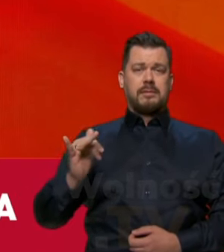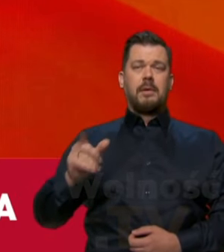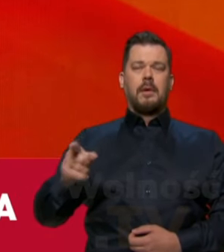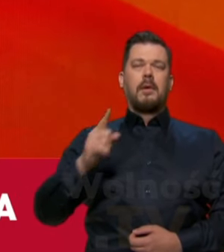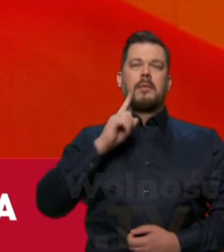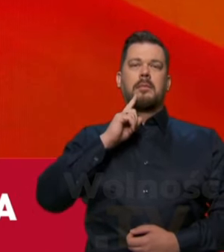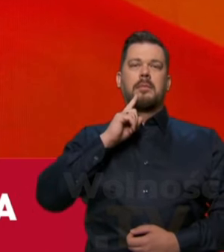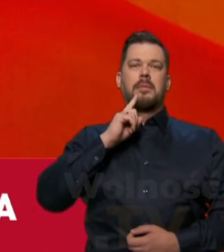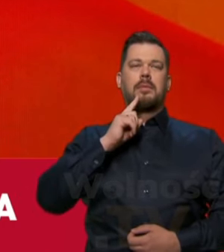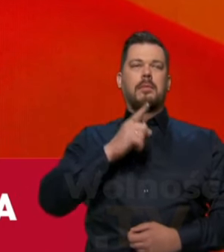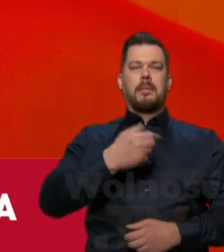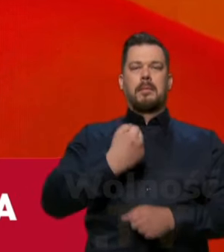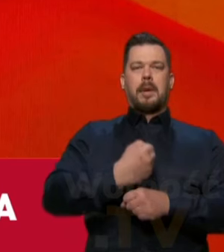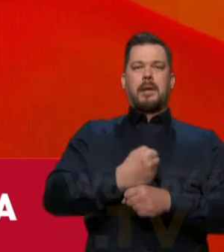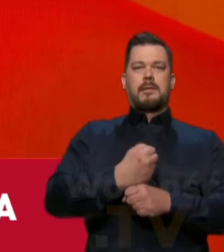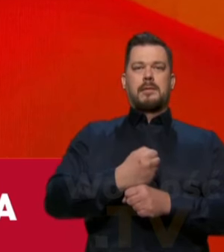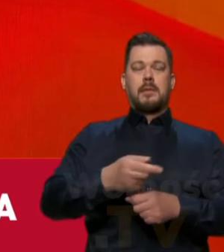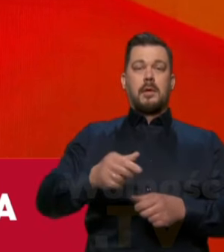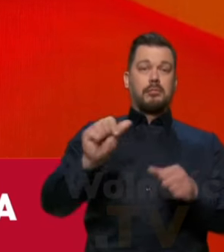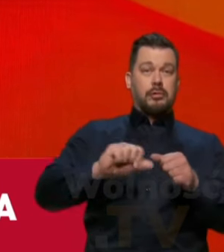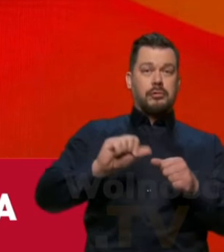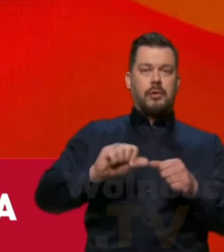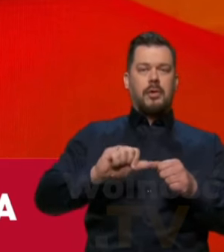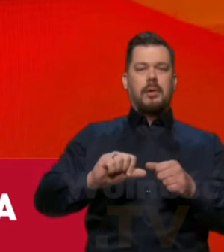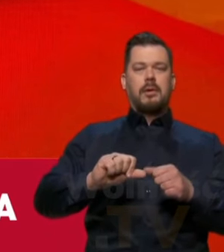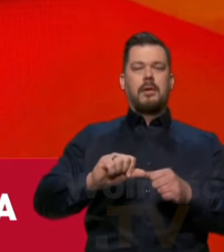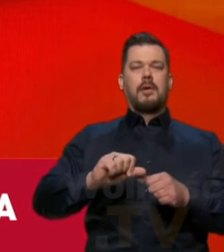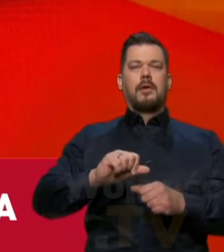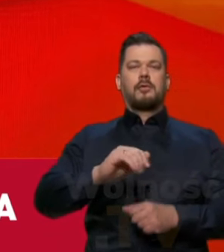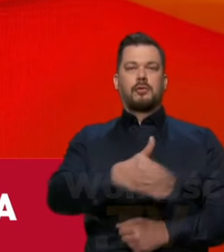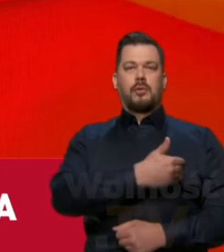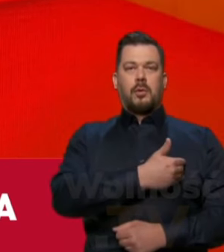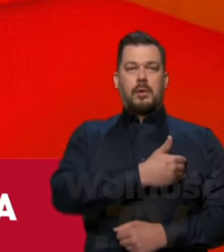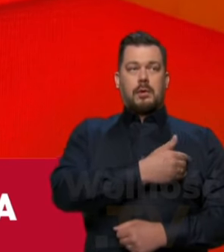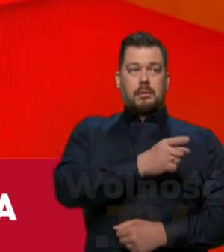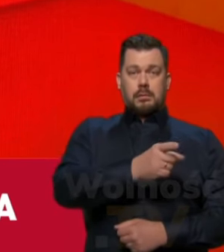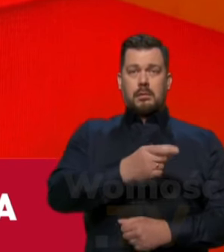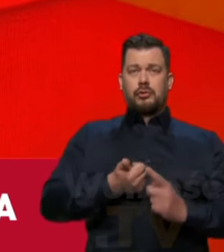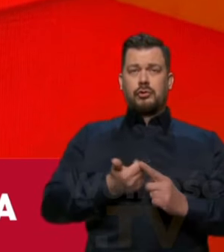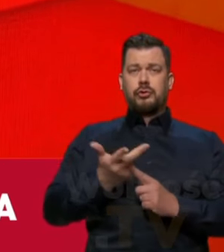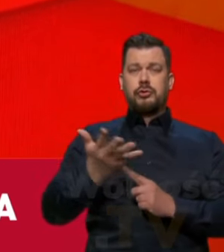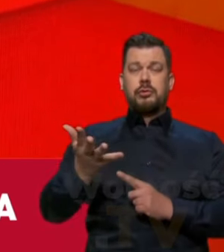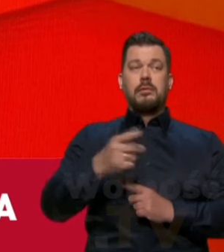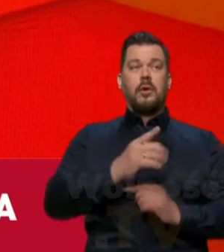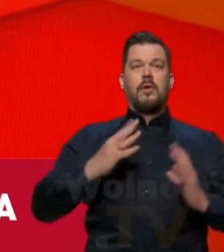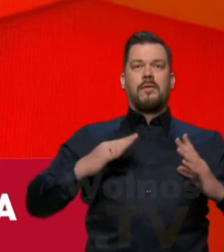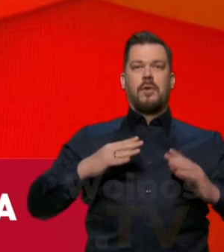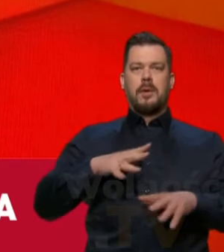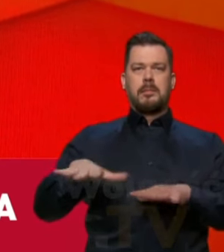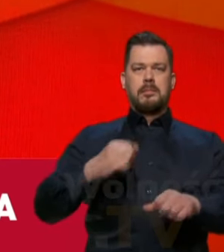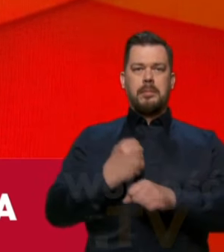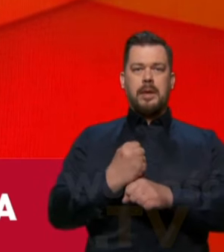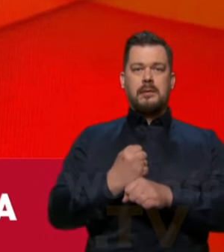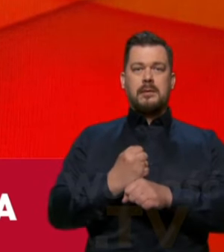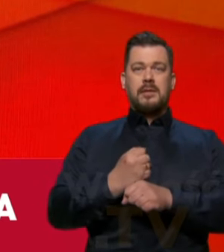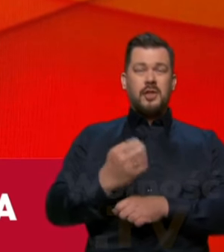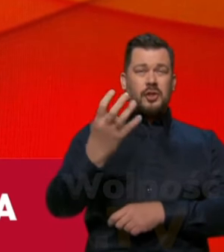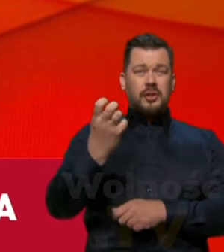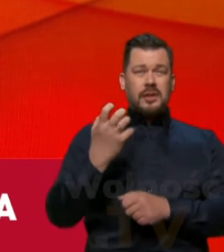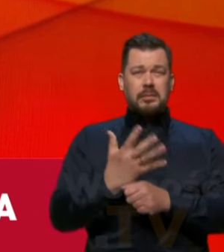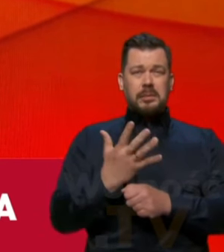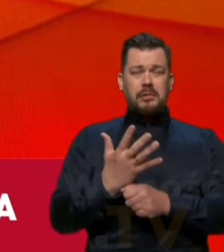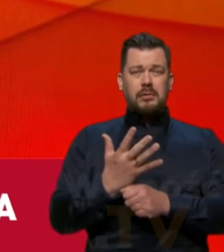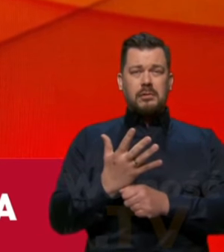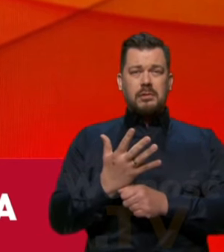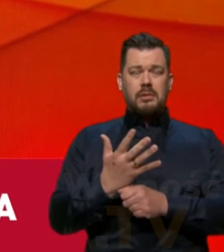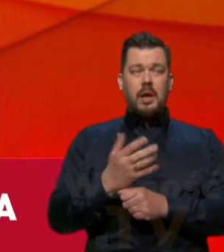wakaty w szkołach, przedszkolach każdego szczebla. W przedszkolach liczba wakatów podwoiła się z 200 kilkudziesięciu do 450.